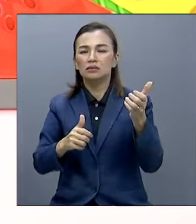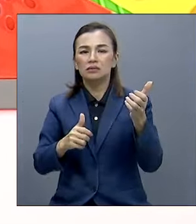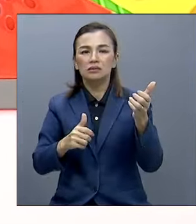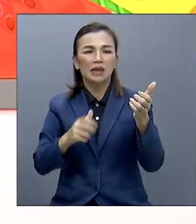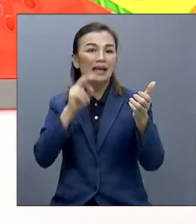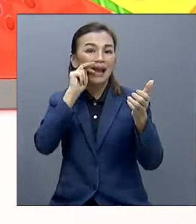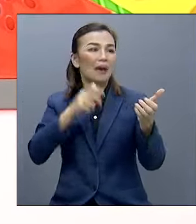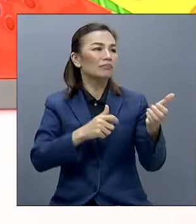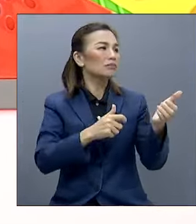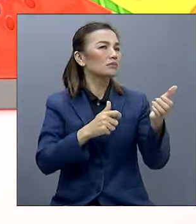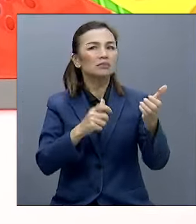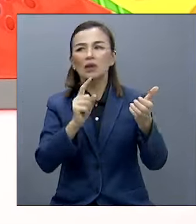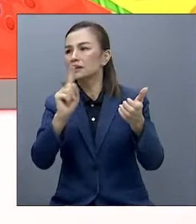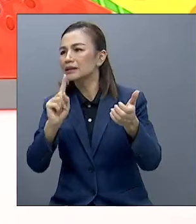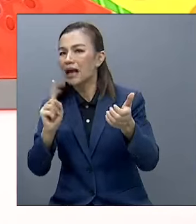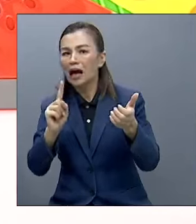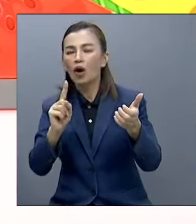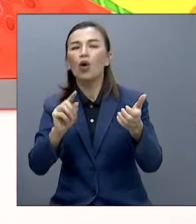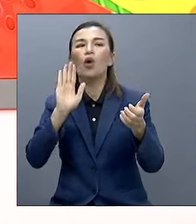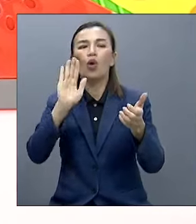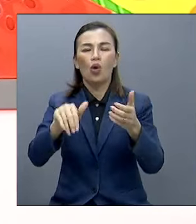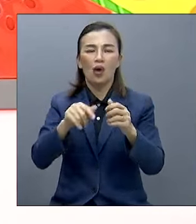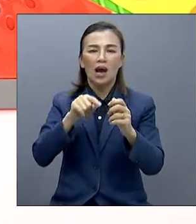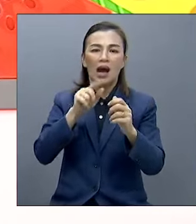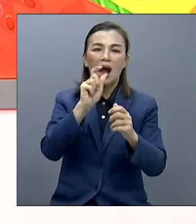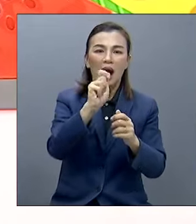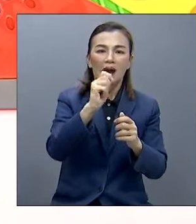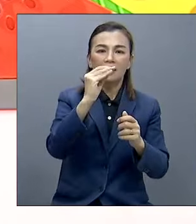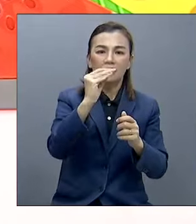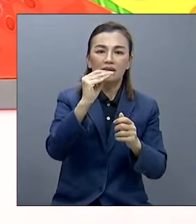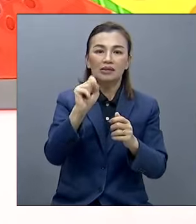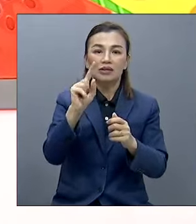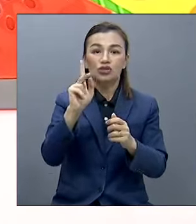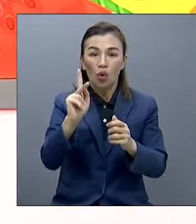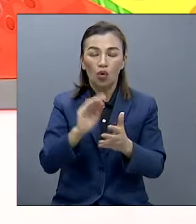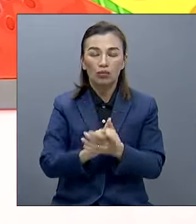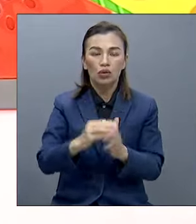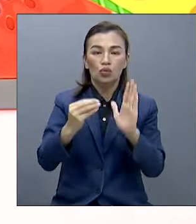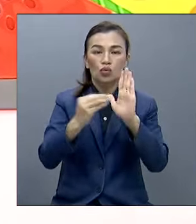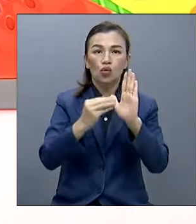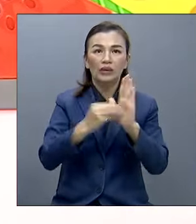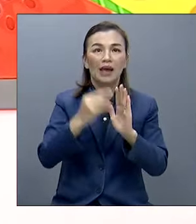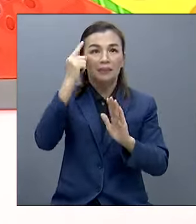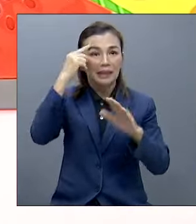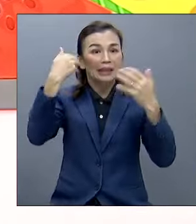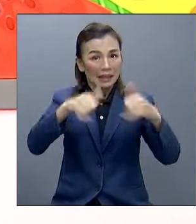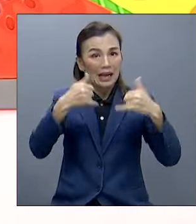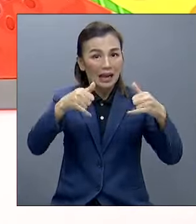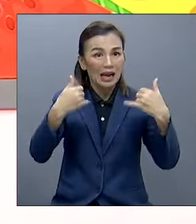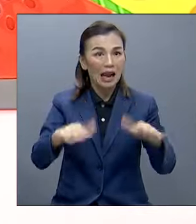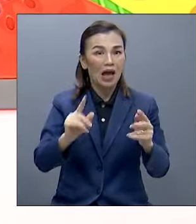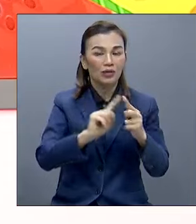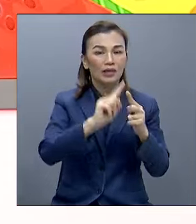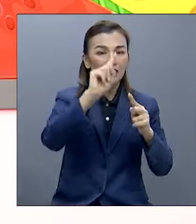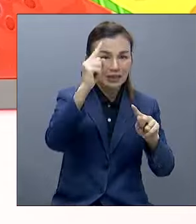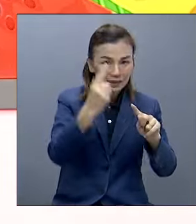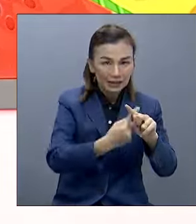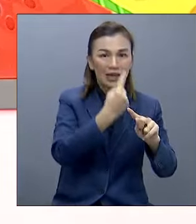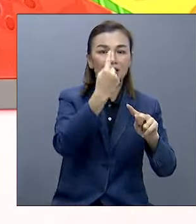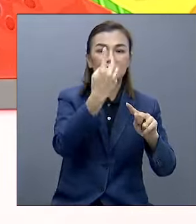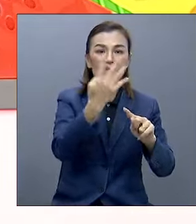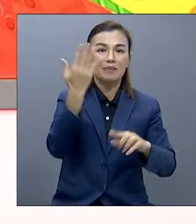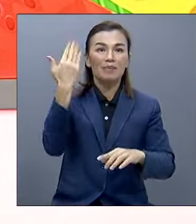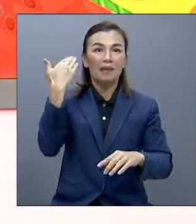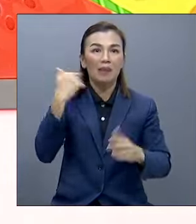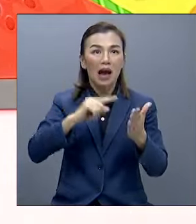ใจกลางเมืองอยู่ที่อโศกกรุงเทพมหานครนี่แหละเพราะเขาเข้าใจว่าบ้านเราเนี่ยเล่นสงกรานต์กันตั้งแต่วันที่ 1เมษายนที่ผ่านมา